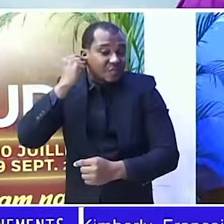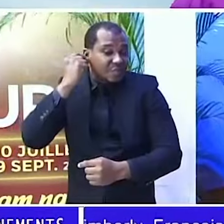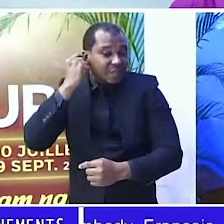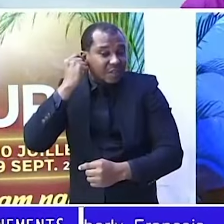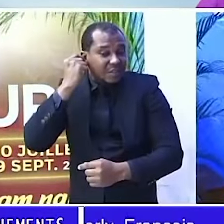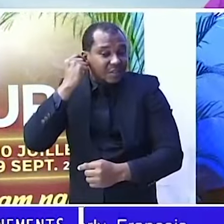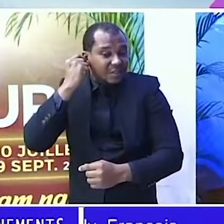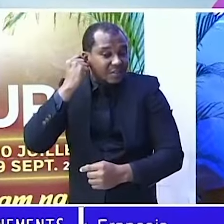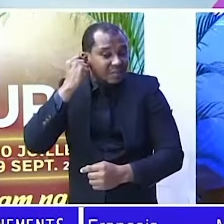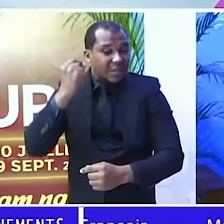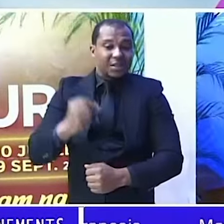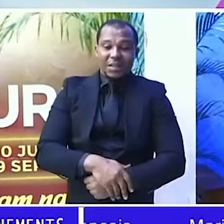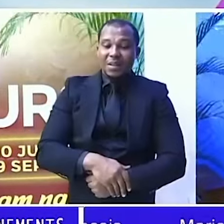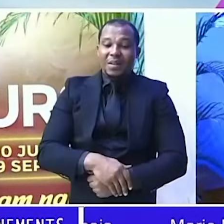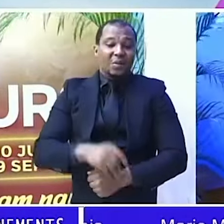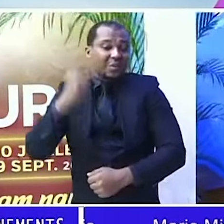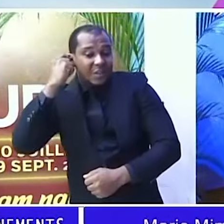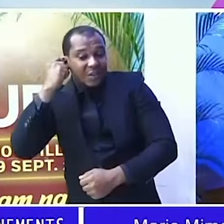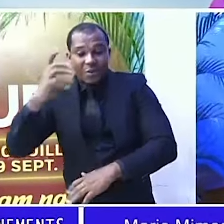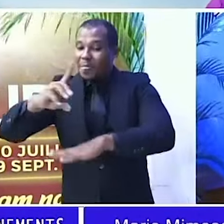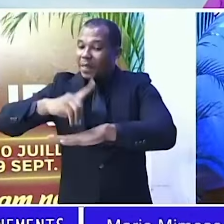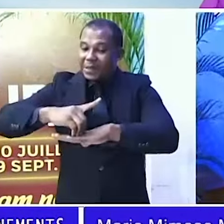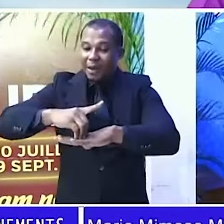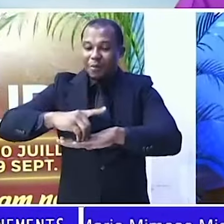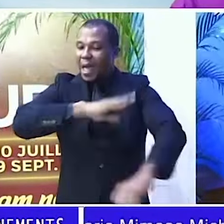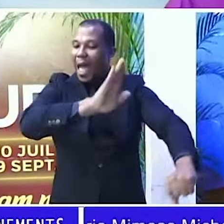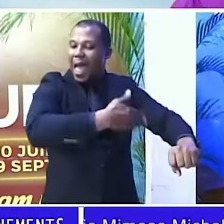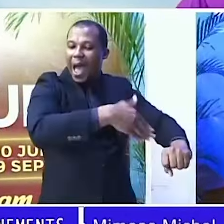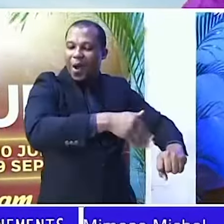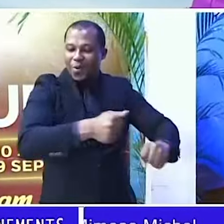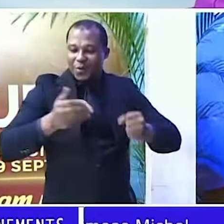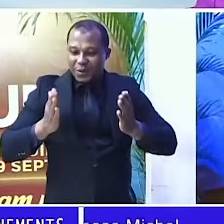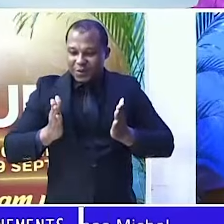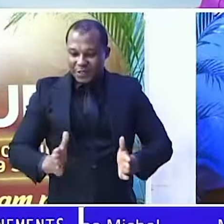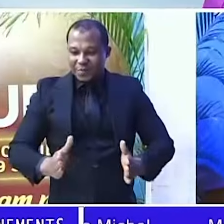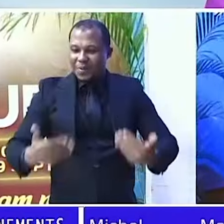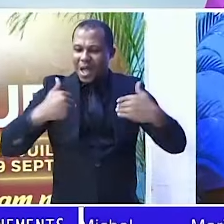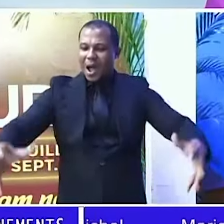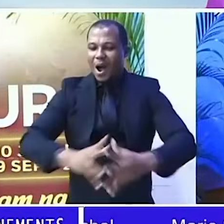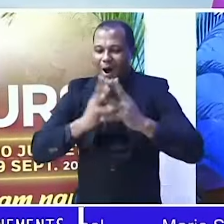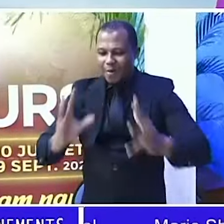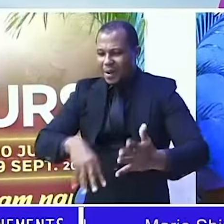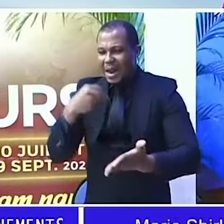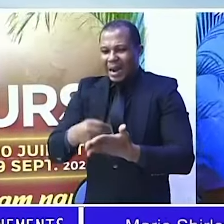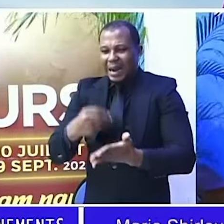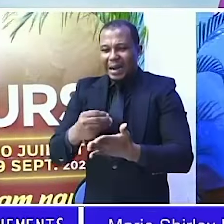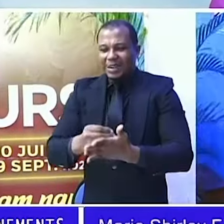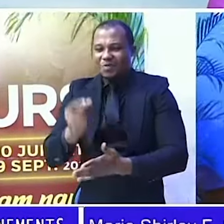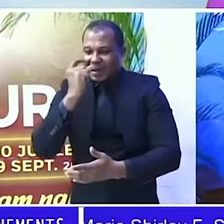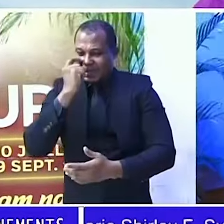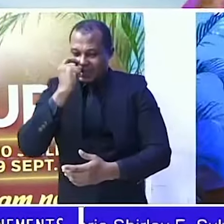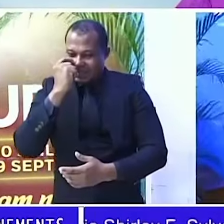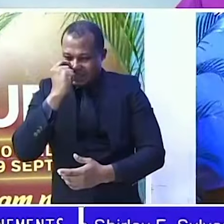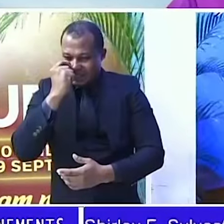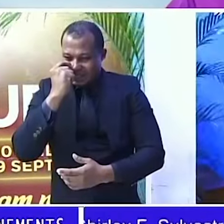la donne gen gros madame qui gros chanteuse qui plein l'argent yo percé nèg yo et yo mettez bel petit point